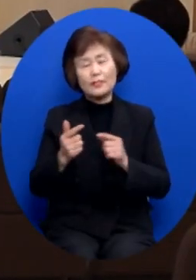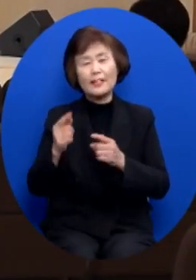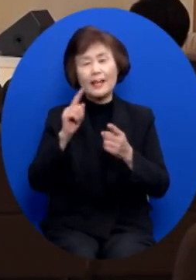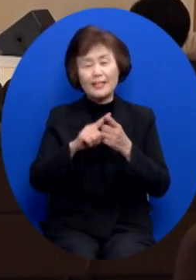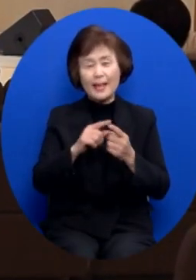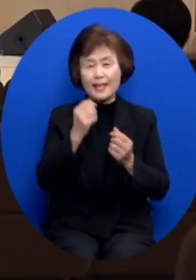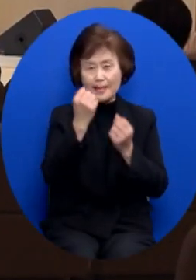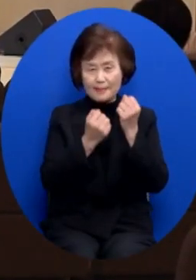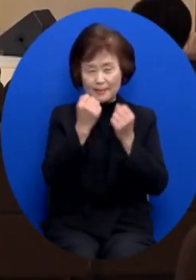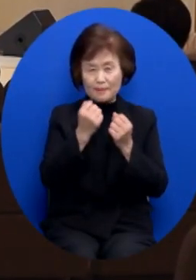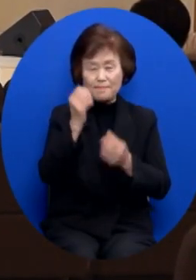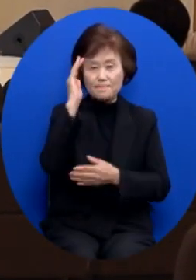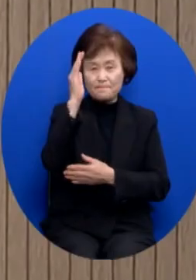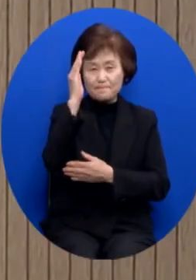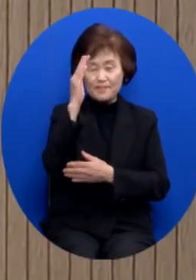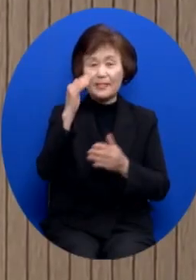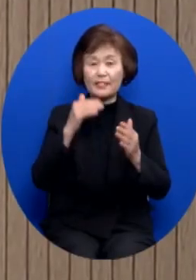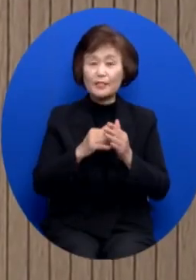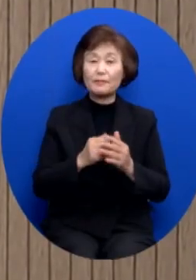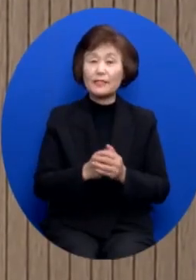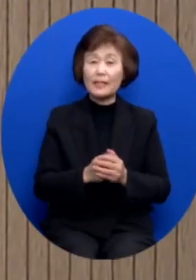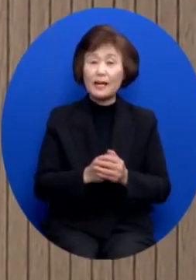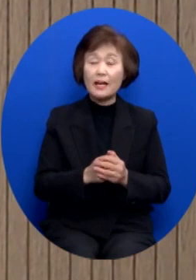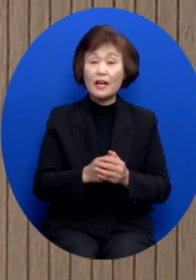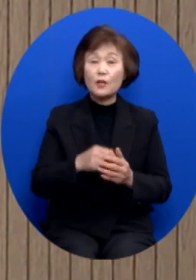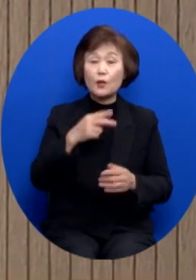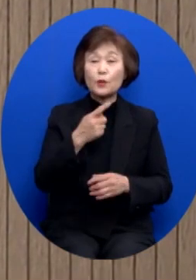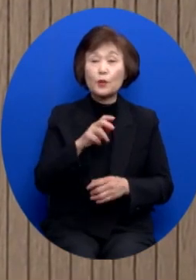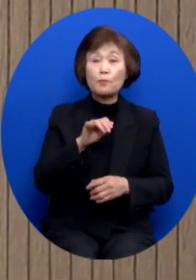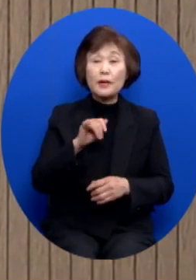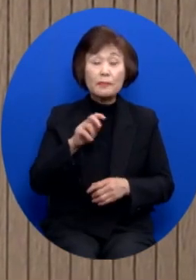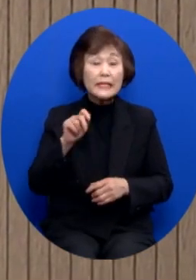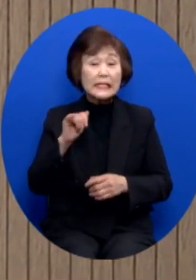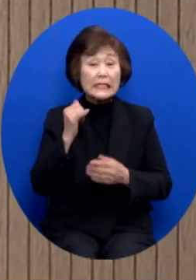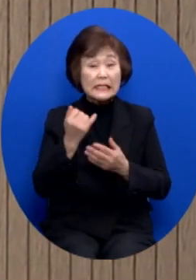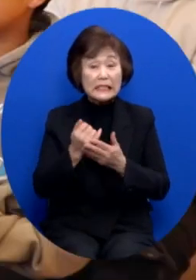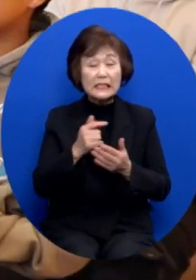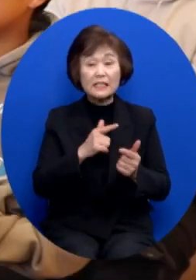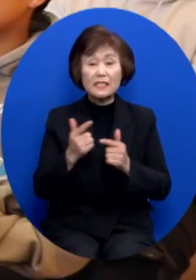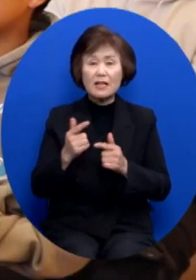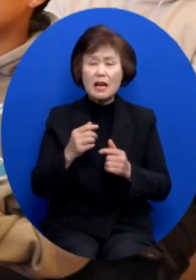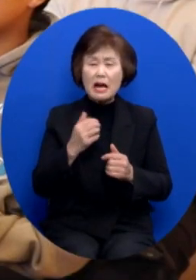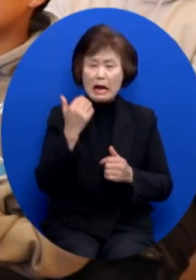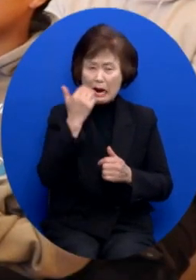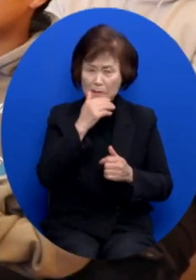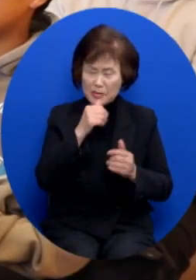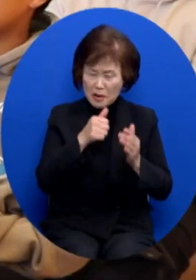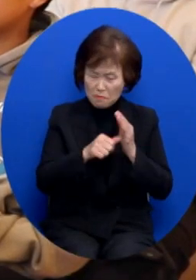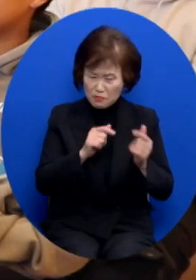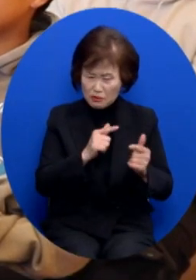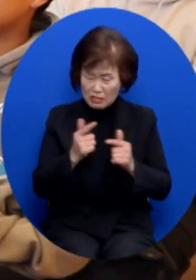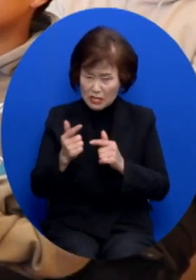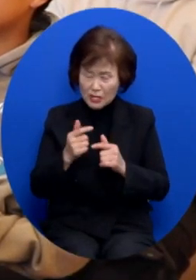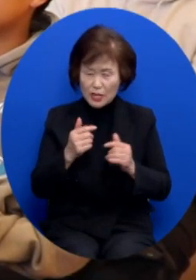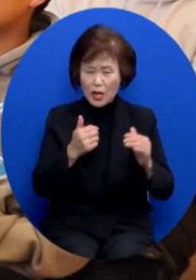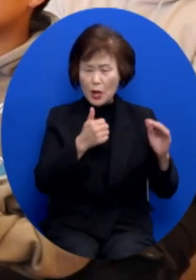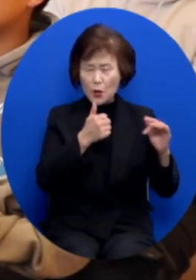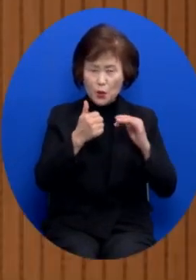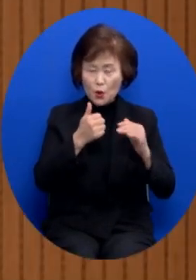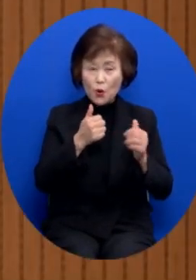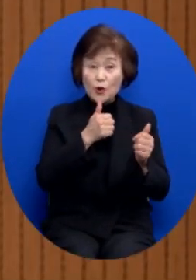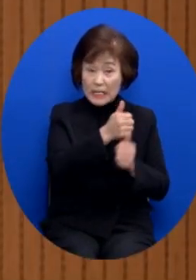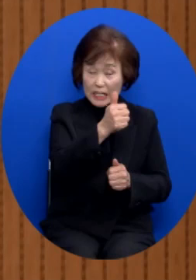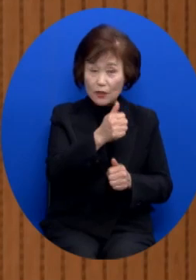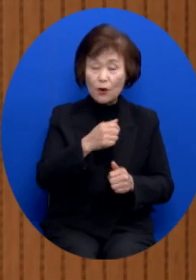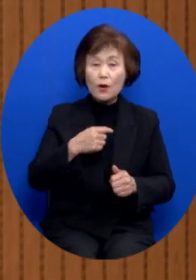설명했습니다 김대표는 인생을 좌우하는 도파민 관리의 중요성과 음란물 등의 유혹을 이기고 자신의 의지로